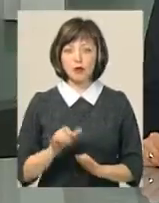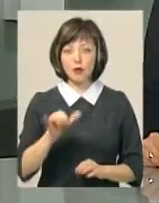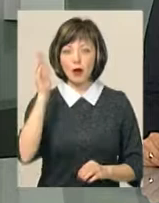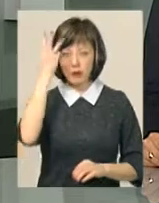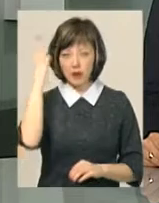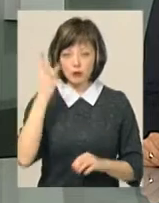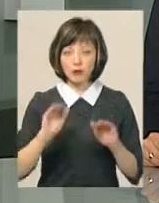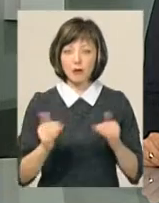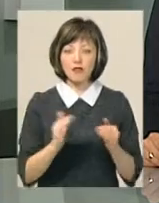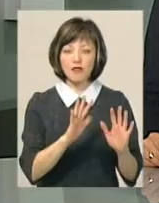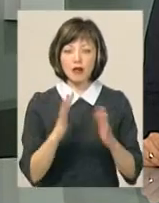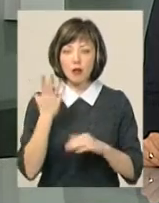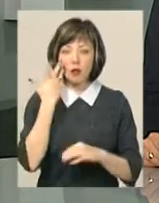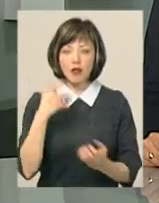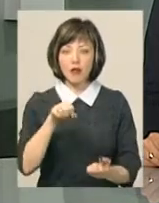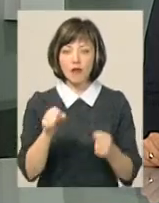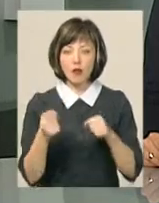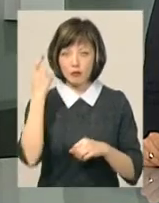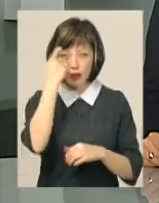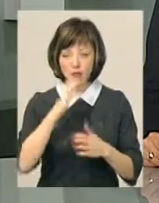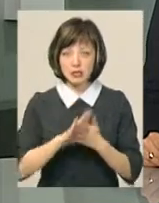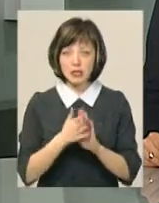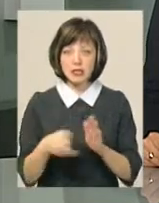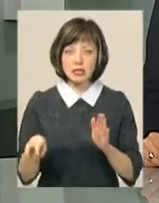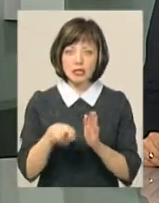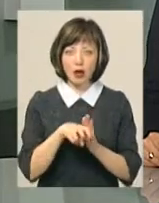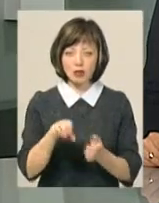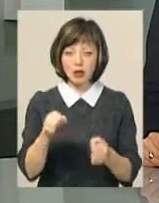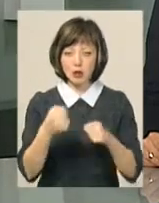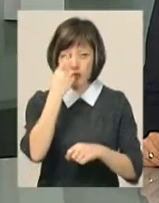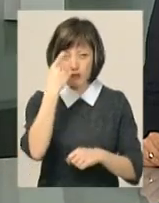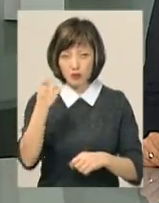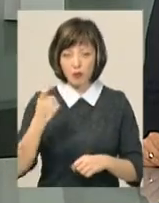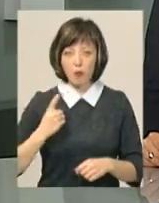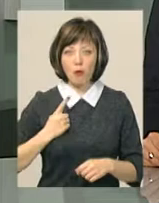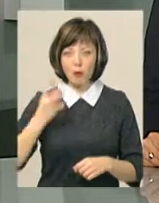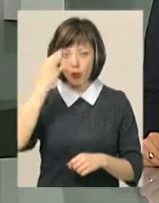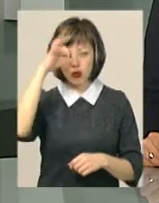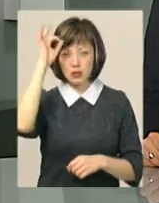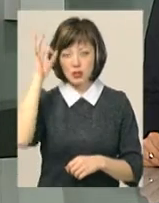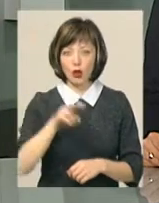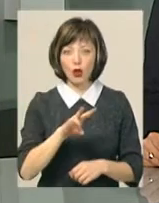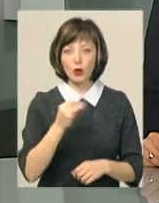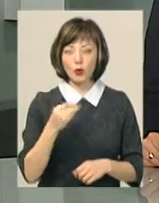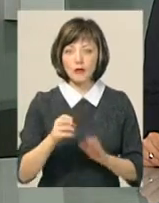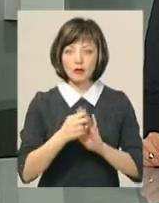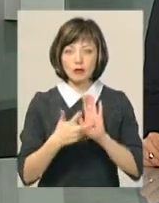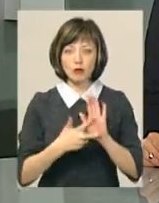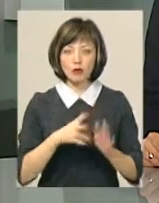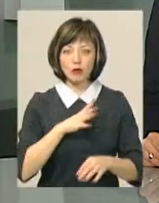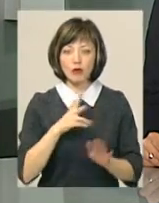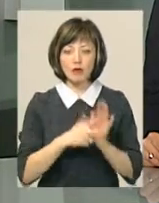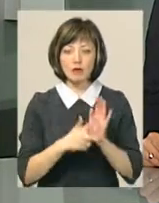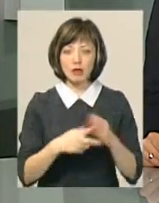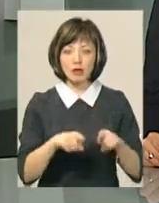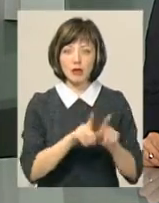Хмельницькому поменшало випадків, коли водії у нетверезому стані сідають за кермо, повідомив Роман Мартинюк. У лютому 2018-го було